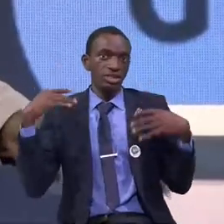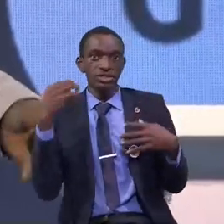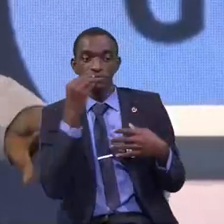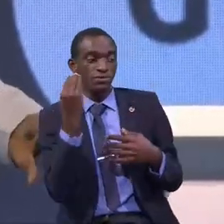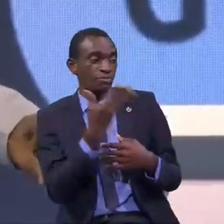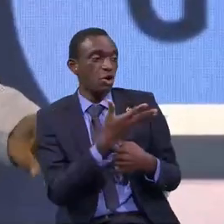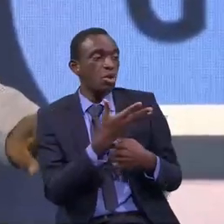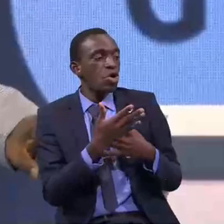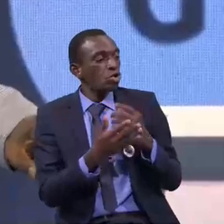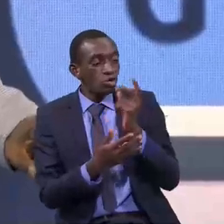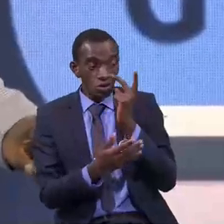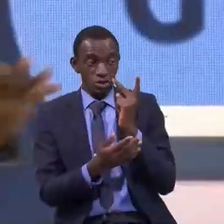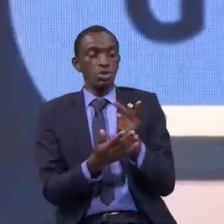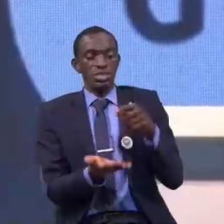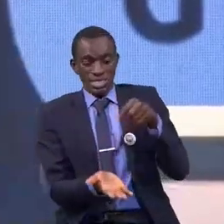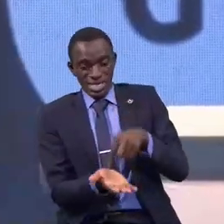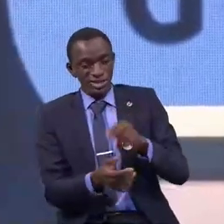Il dit, ceci a touché ta bouche.